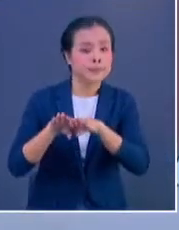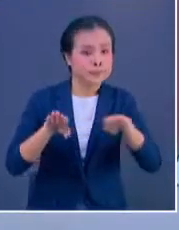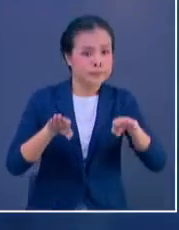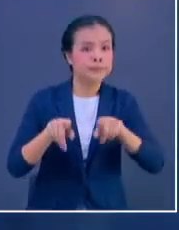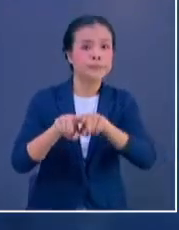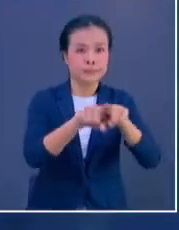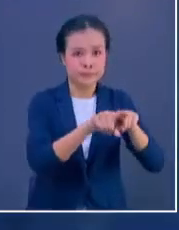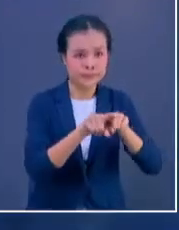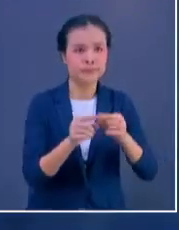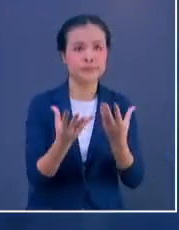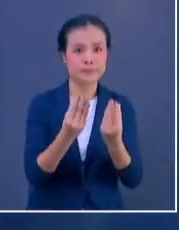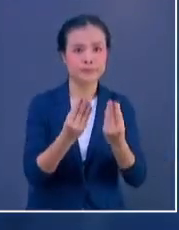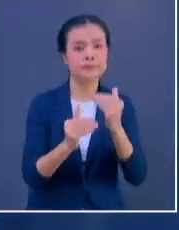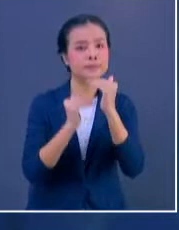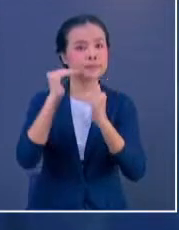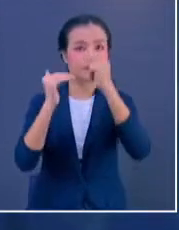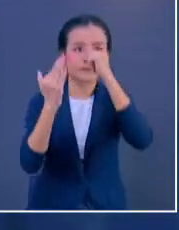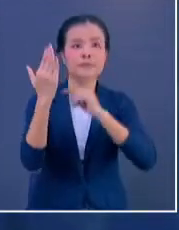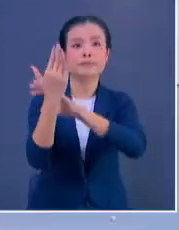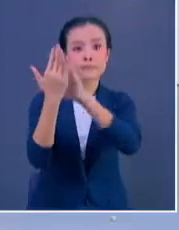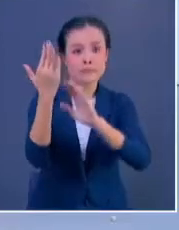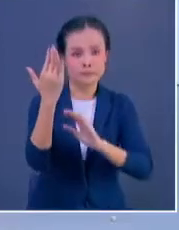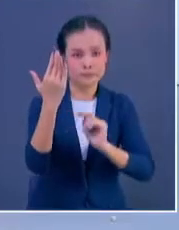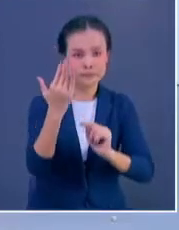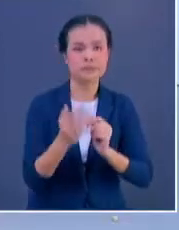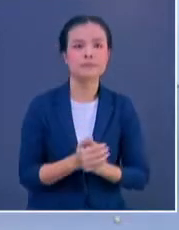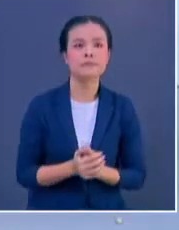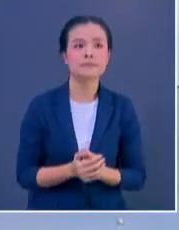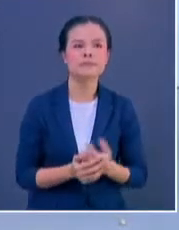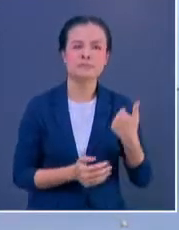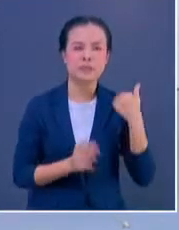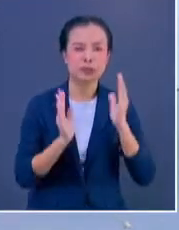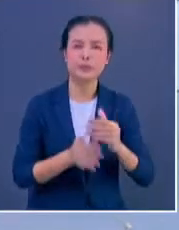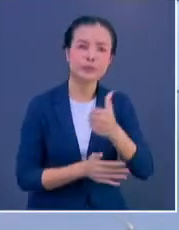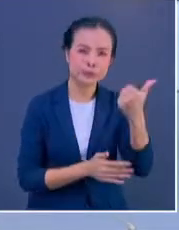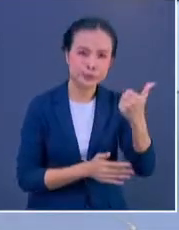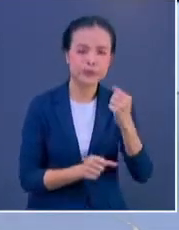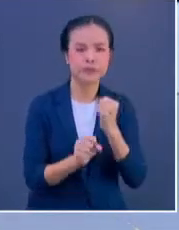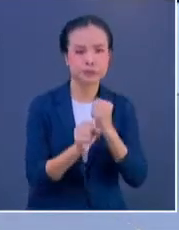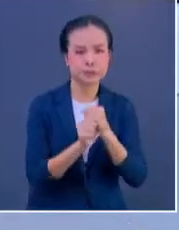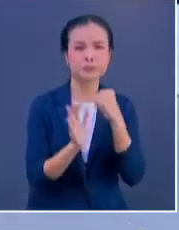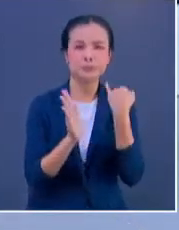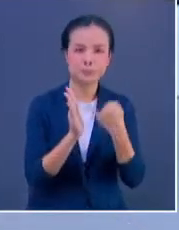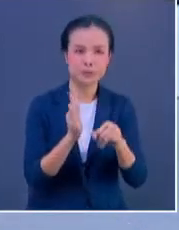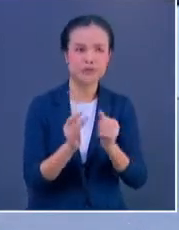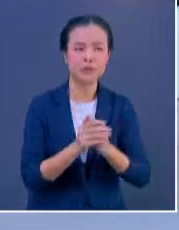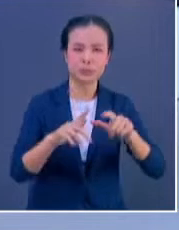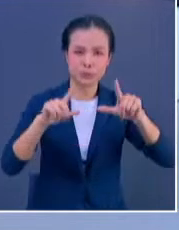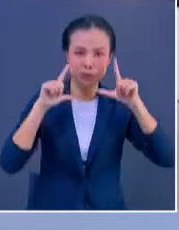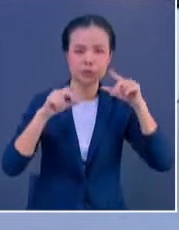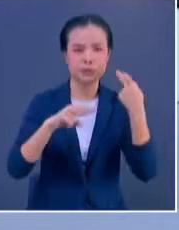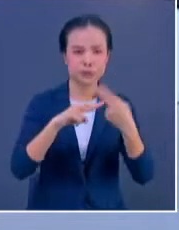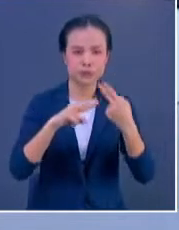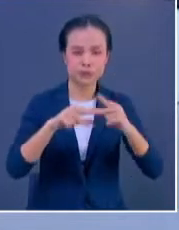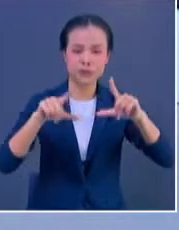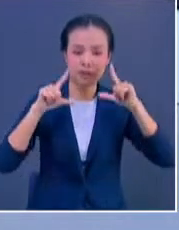เราก็จะได้ที่ดินมาพัฒนาประเทศได้อีกเยอะครับ นอกเหนือจากคุณปรินาอาจจะมีคนอื่น ๆครับผม ที่เรียกว่าเป็นคนดังคนมีชื่อเสียงเ